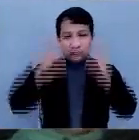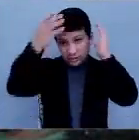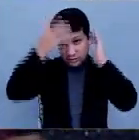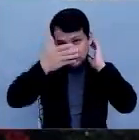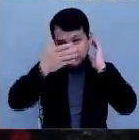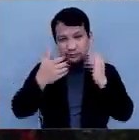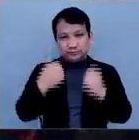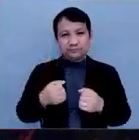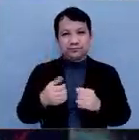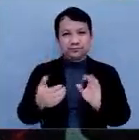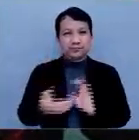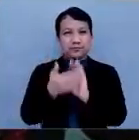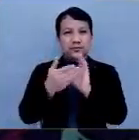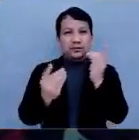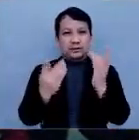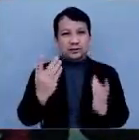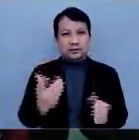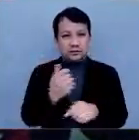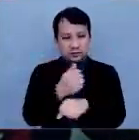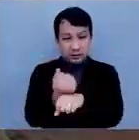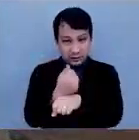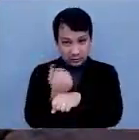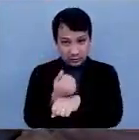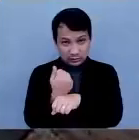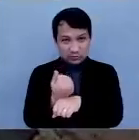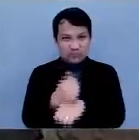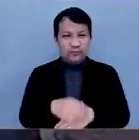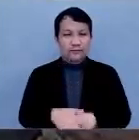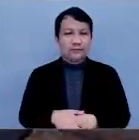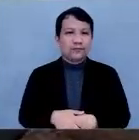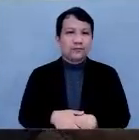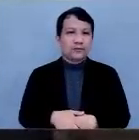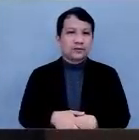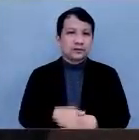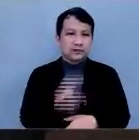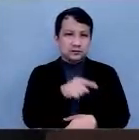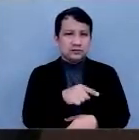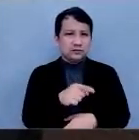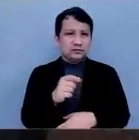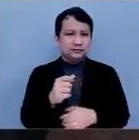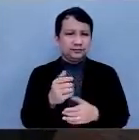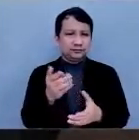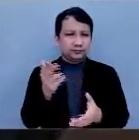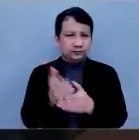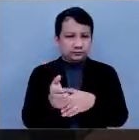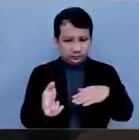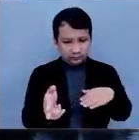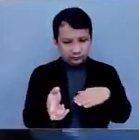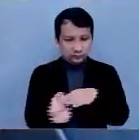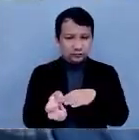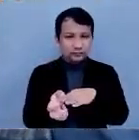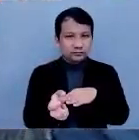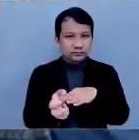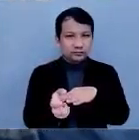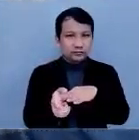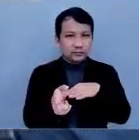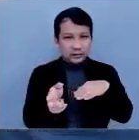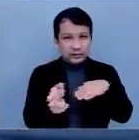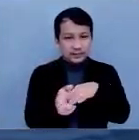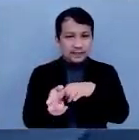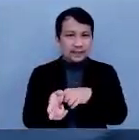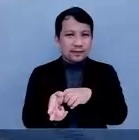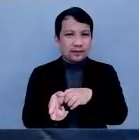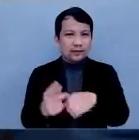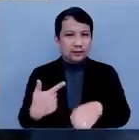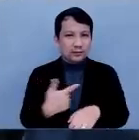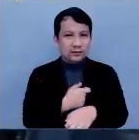Tumanggi namang humarap sa camera ang driver ng ambulansya. Pero iginiit niyang biglang huminto ang rider kaya niya ito nahagip. Nagpapagaling na sa